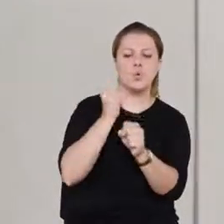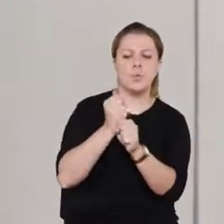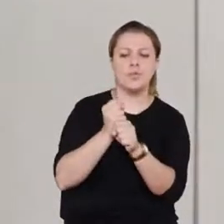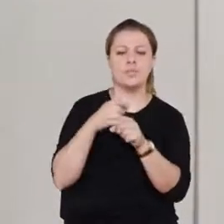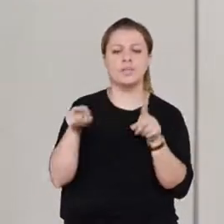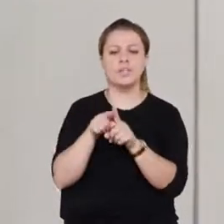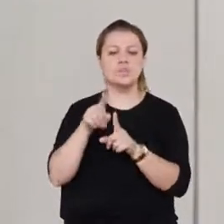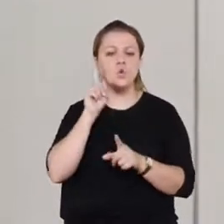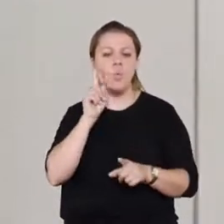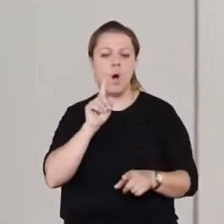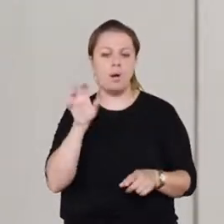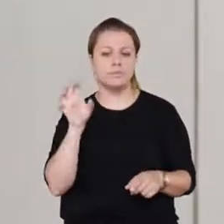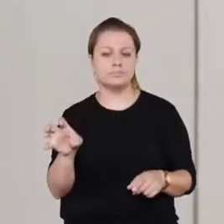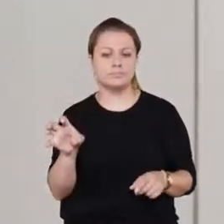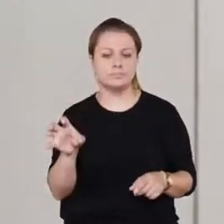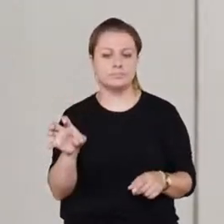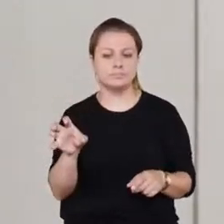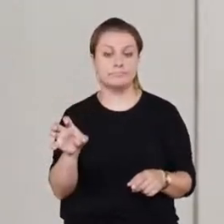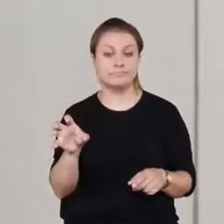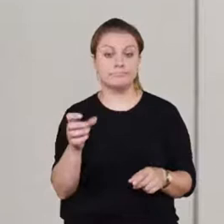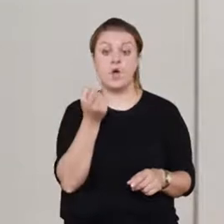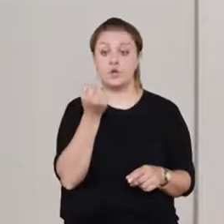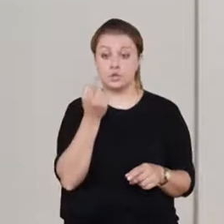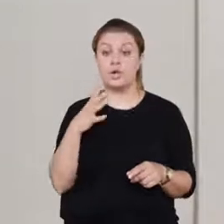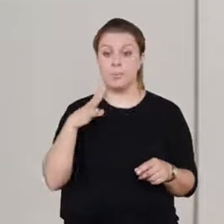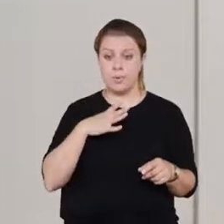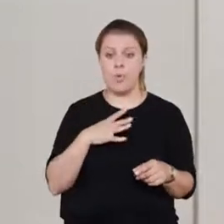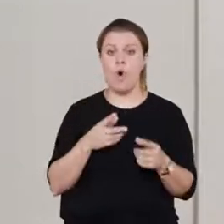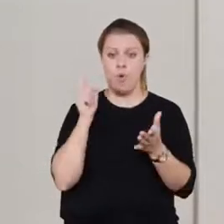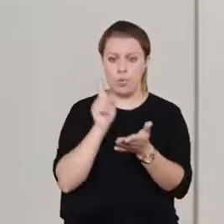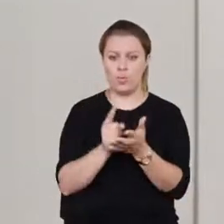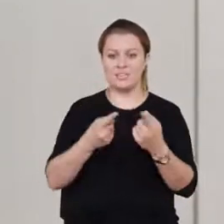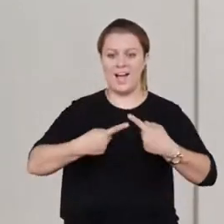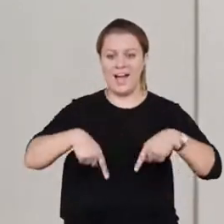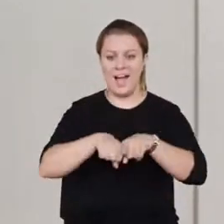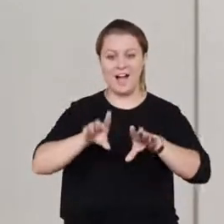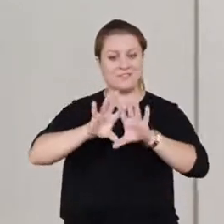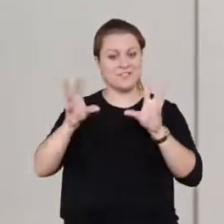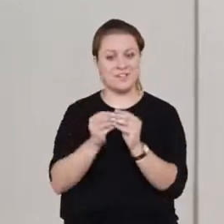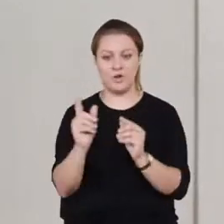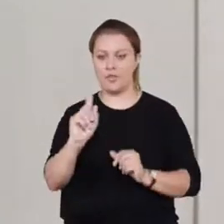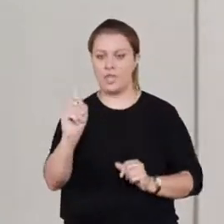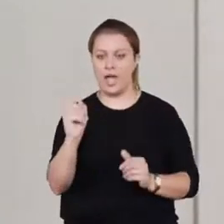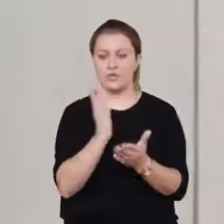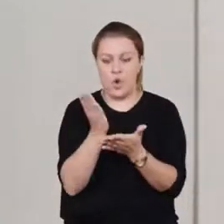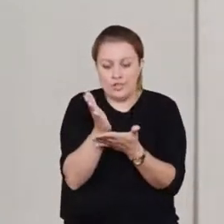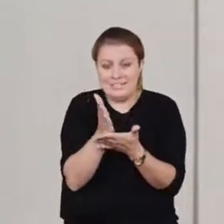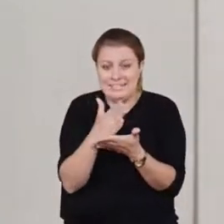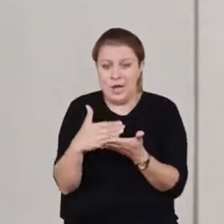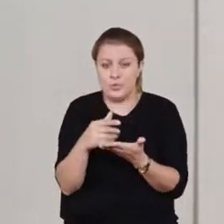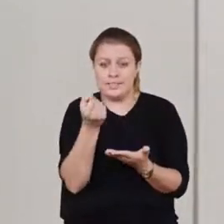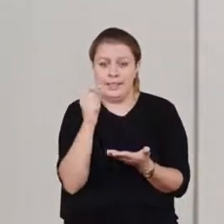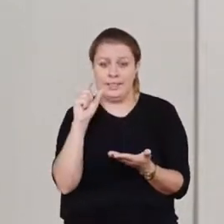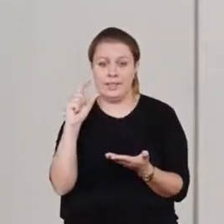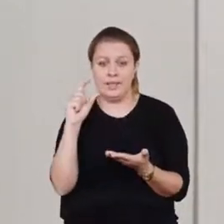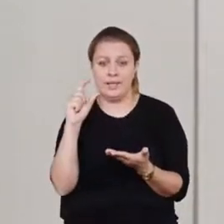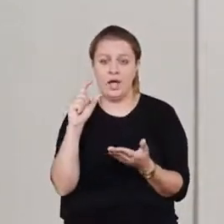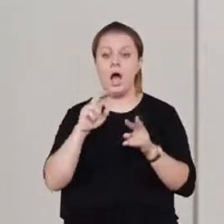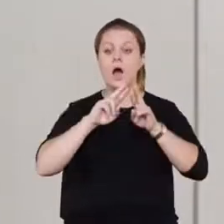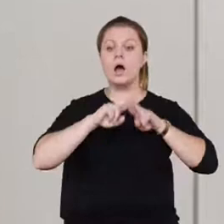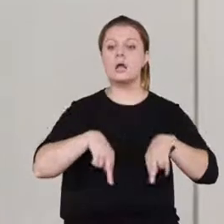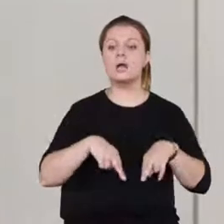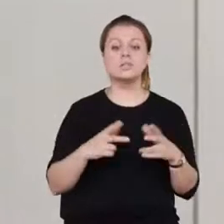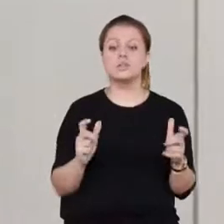robotnikach, no one zostały zrealizowane w bardzo niewielkiej części, a część z nich, to